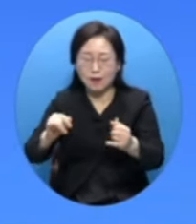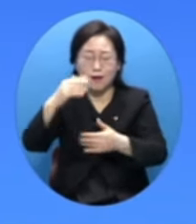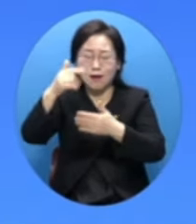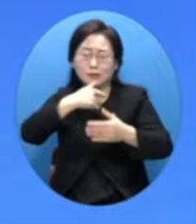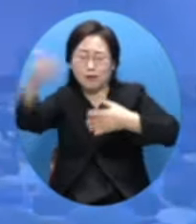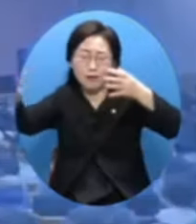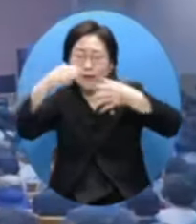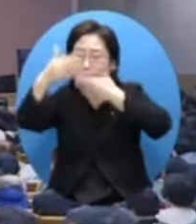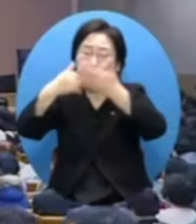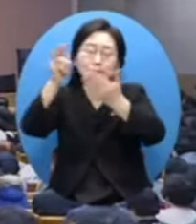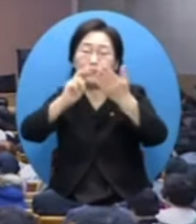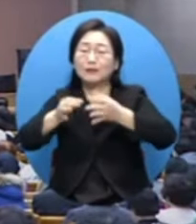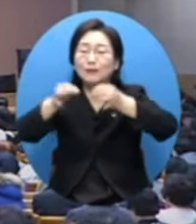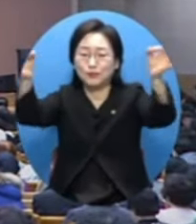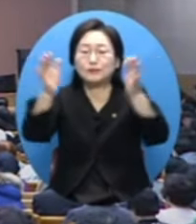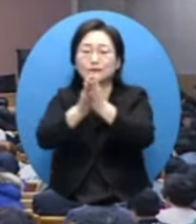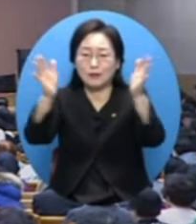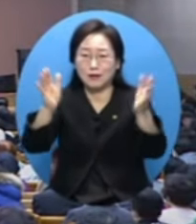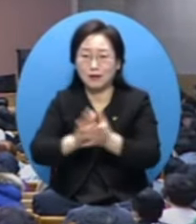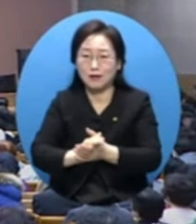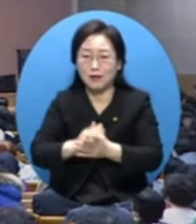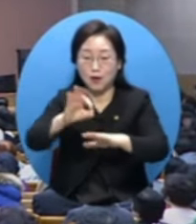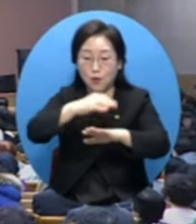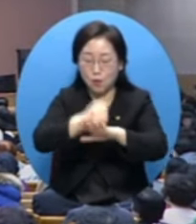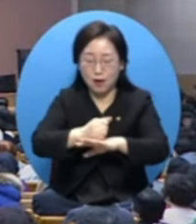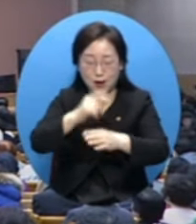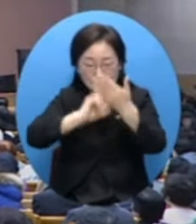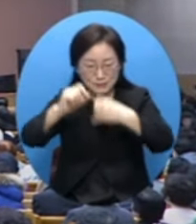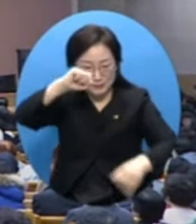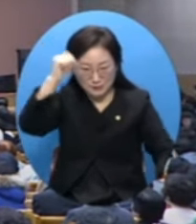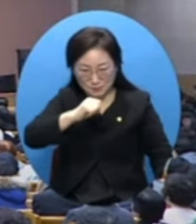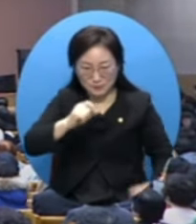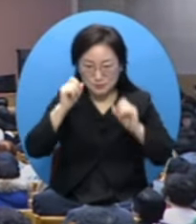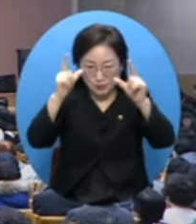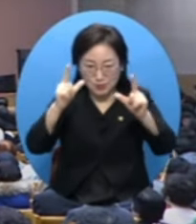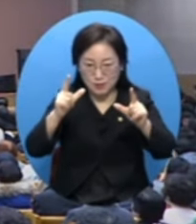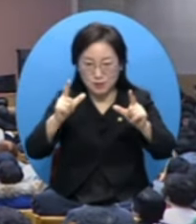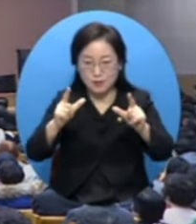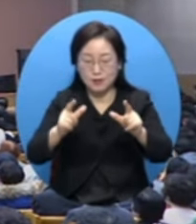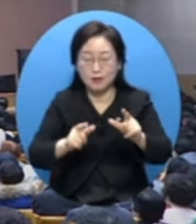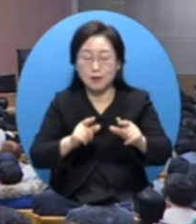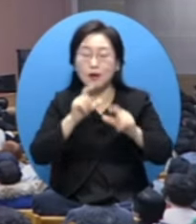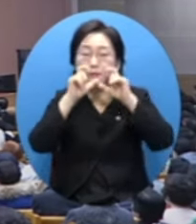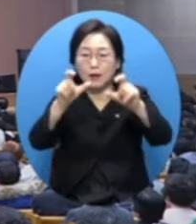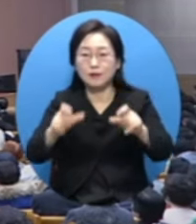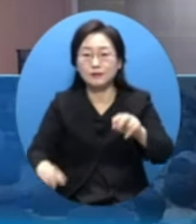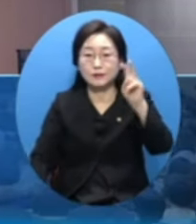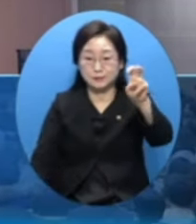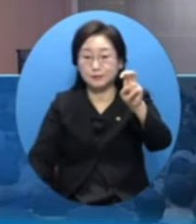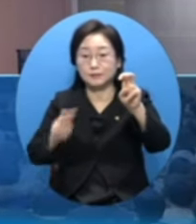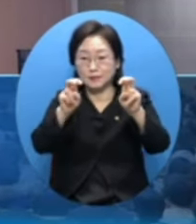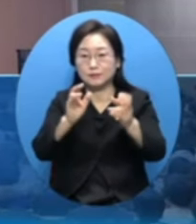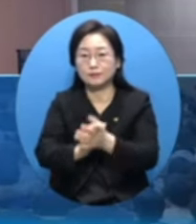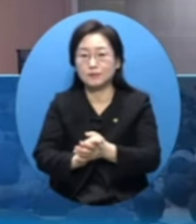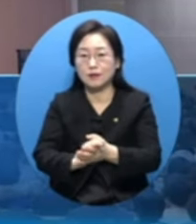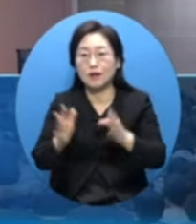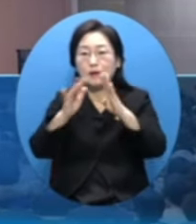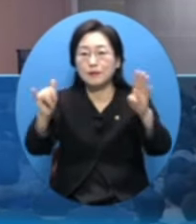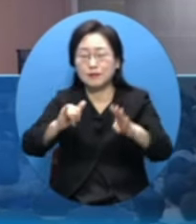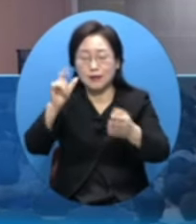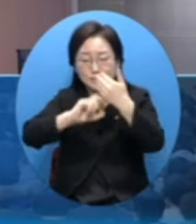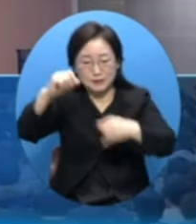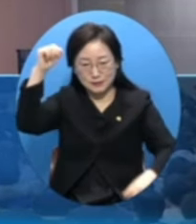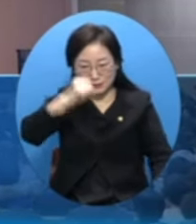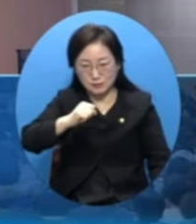찬양했습니다. 여호사밧 왕이 그 다음 아침 일찍 일어나서 이렇게 믿음의 고백을 합니다. 20장 20절에 이에 백성들이 아침에